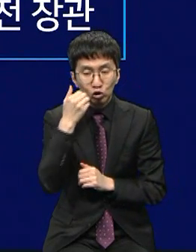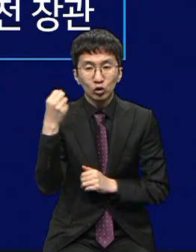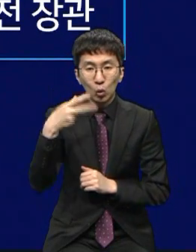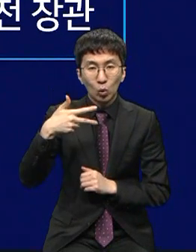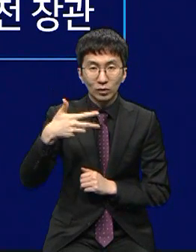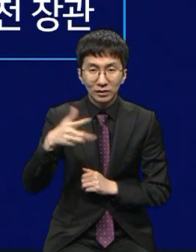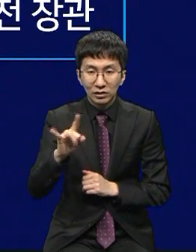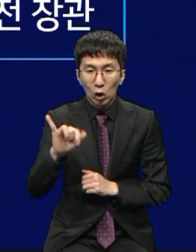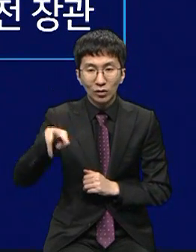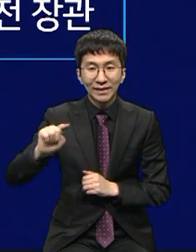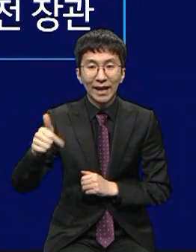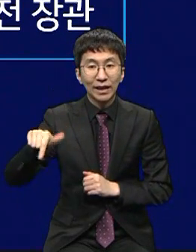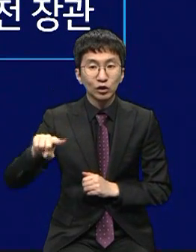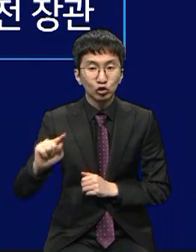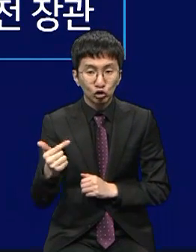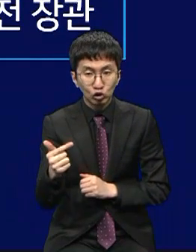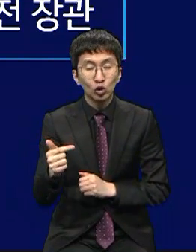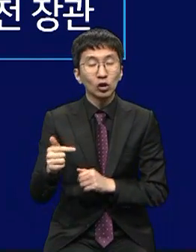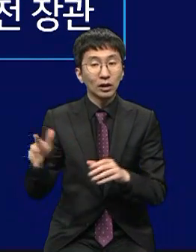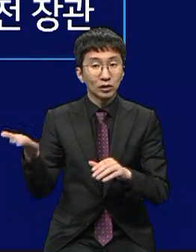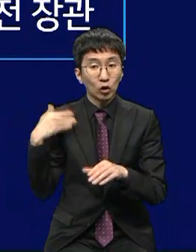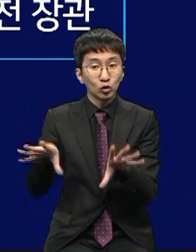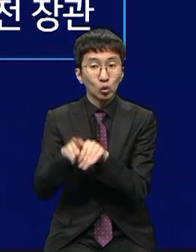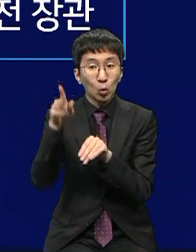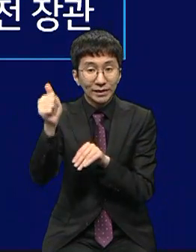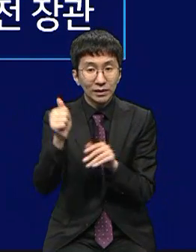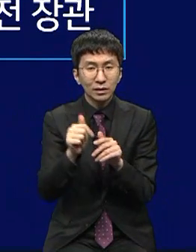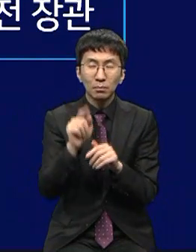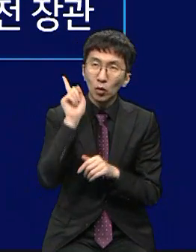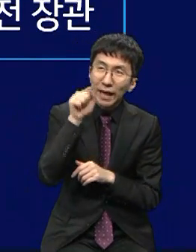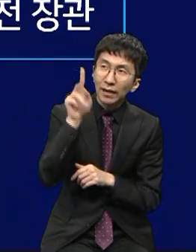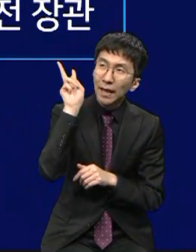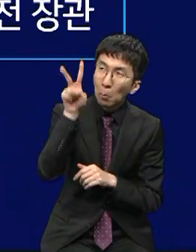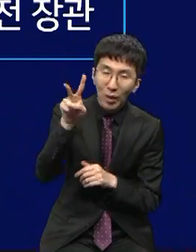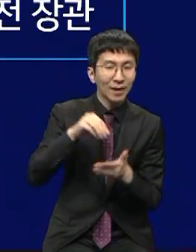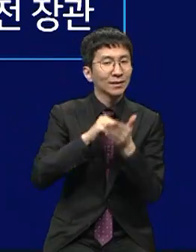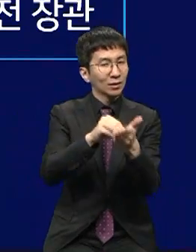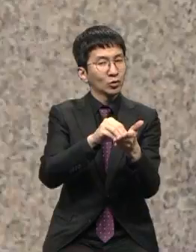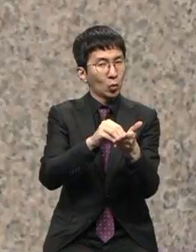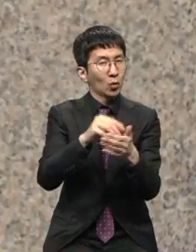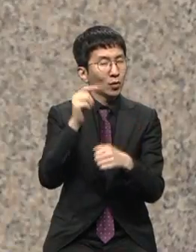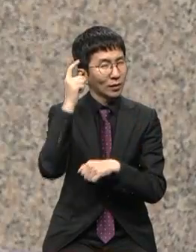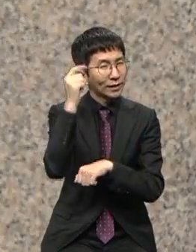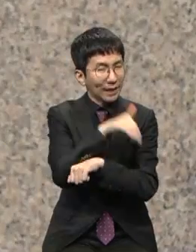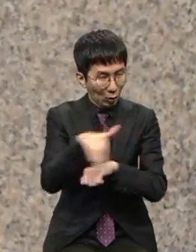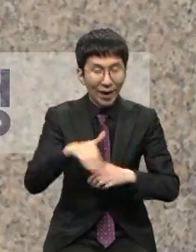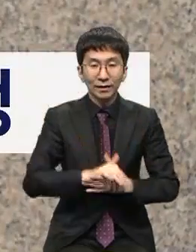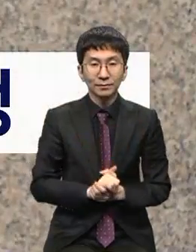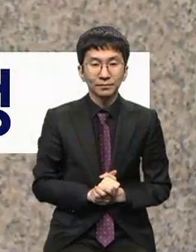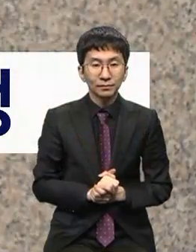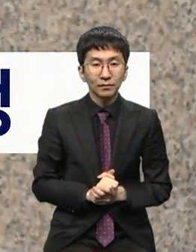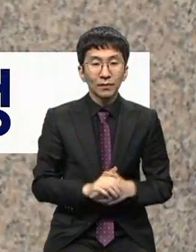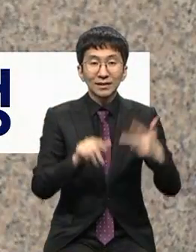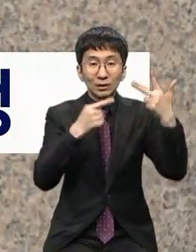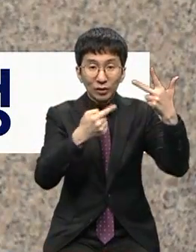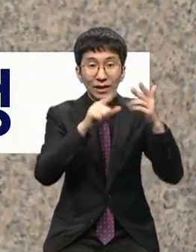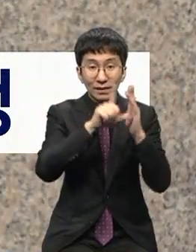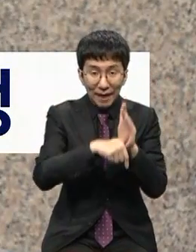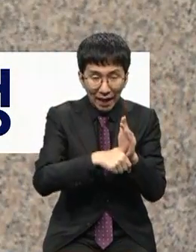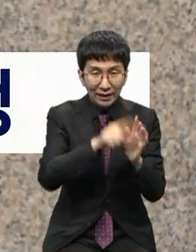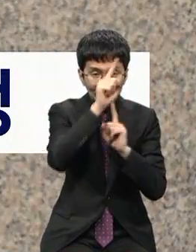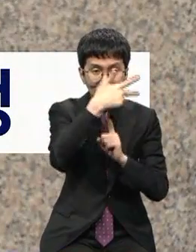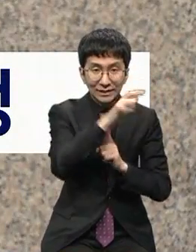다른 8명의 민주당 대선 주자들은 내일이나 모레 등록할 예정입니다. 다음 달 1일엔 이재명